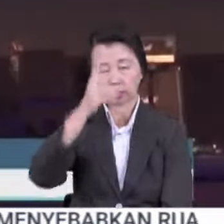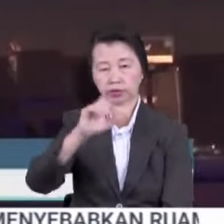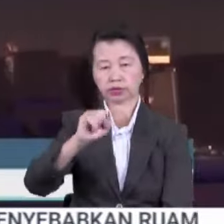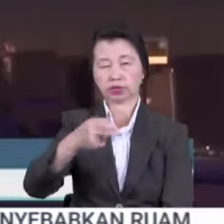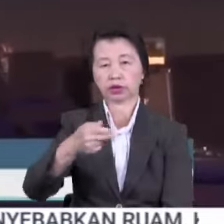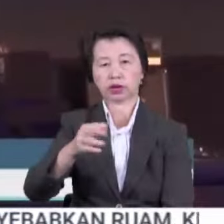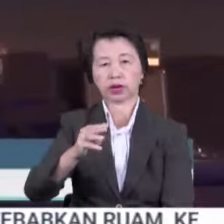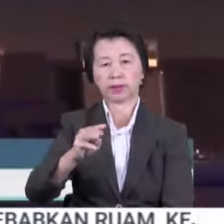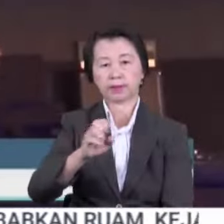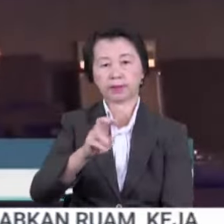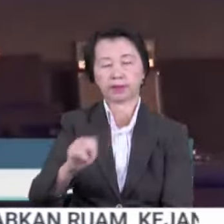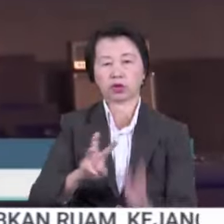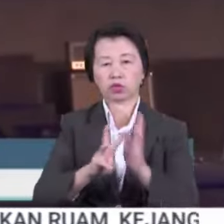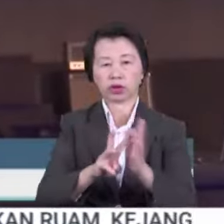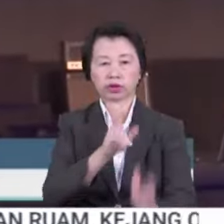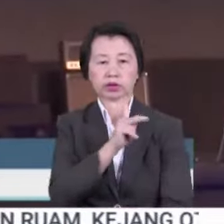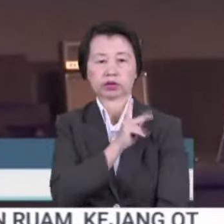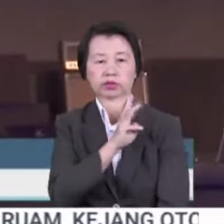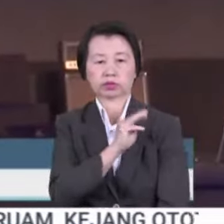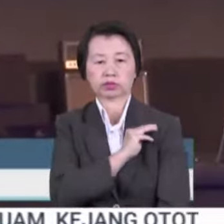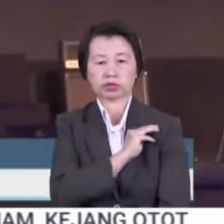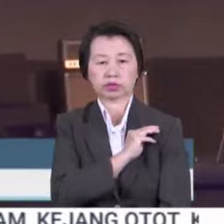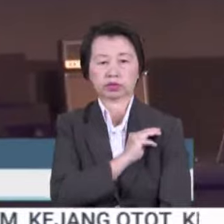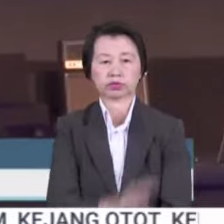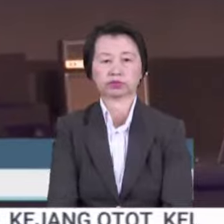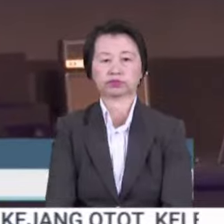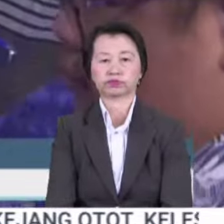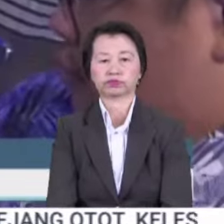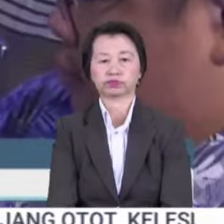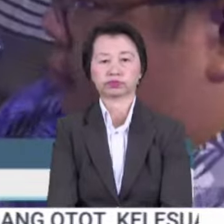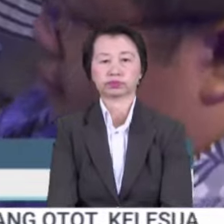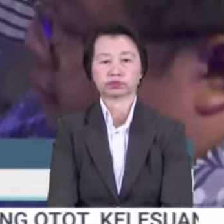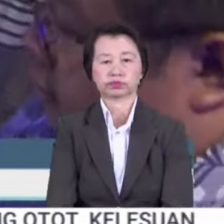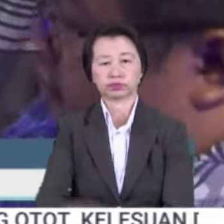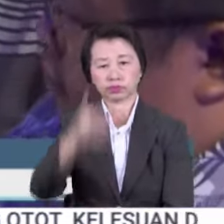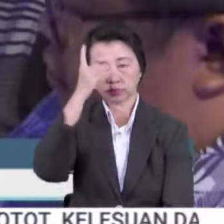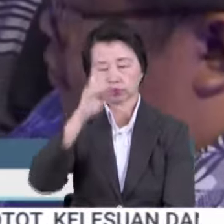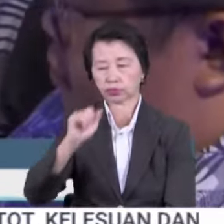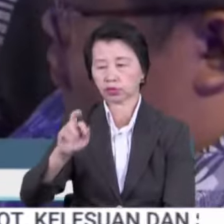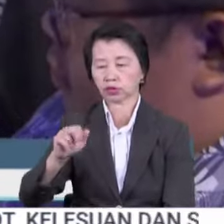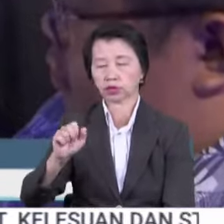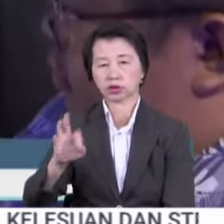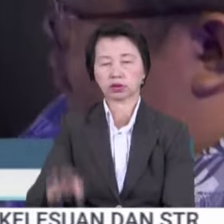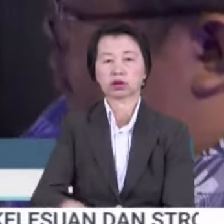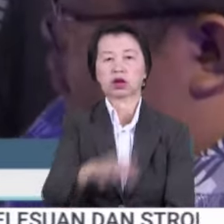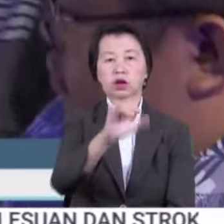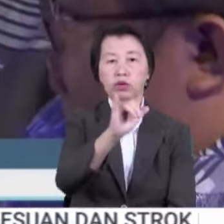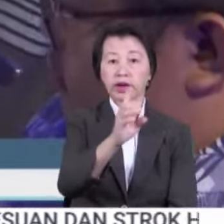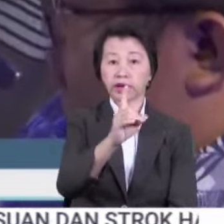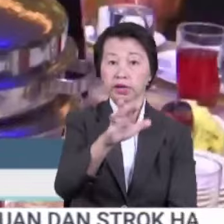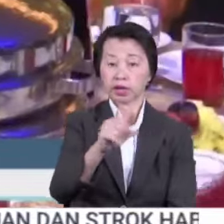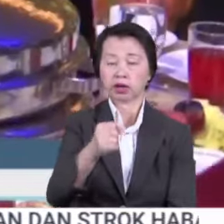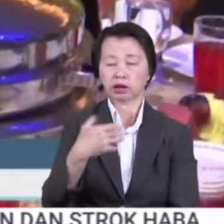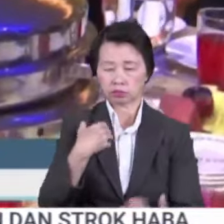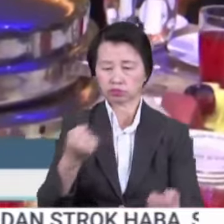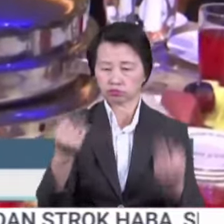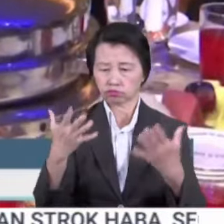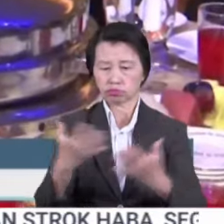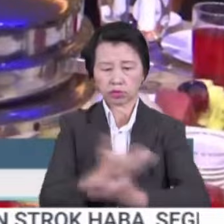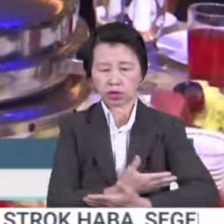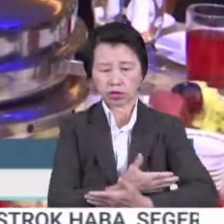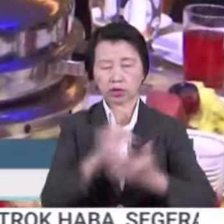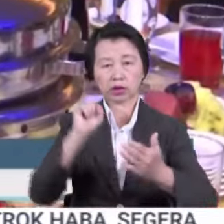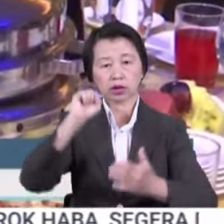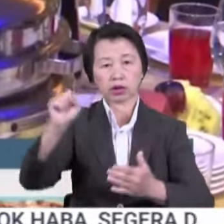cah Hilmi Yahya mewakili ketua menteri Datu Sri Panglima Haji jinor menurut Datu Arifin melahirkan lebih ramai anak-anak masyarakat